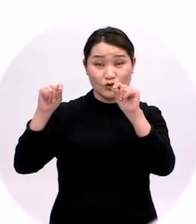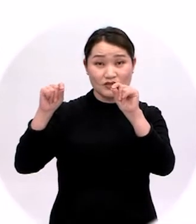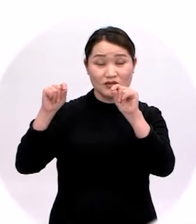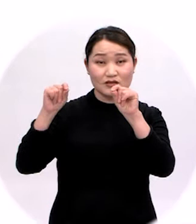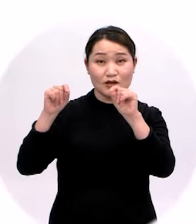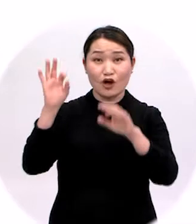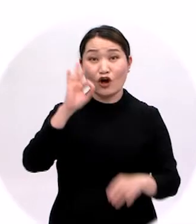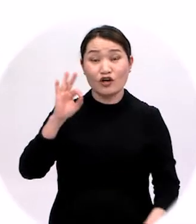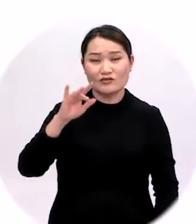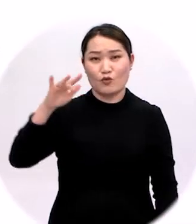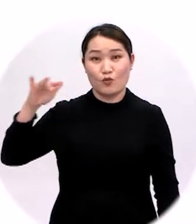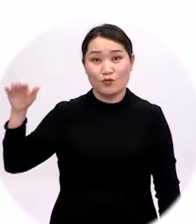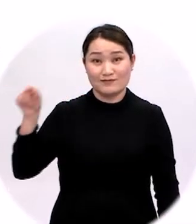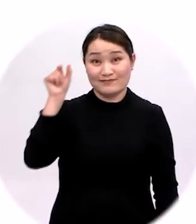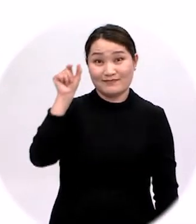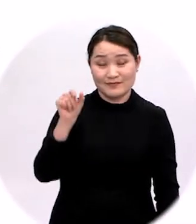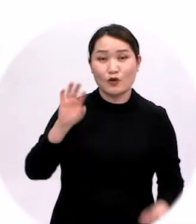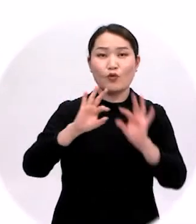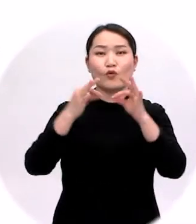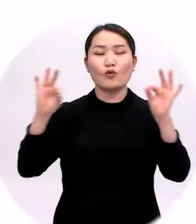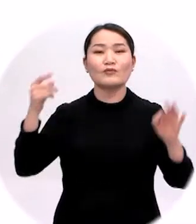үсэг нүхэж өгүүлбэр бүтээгээрэй.